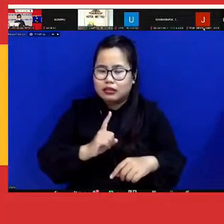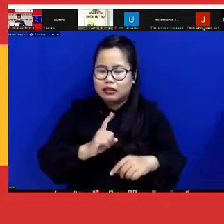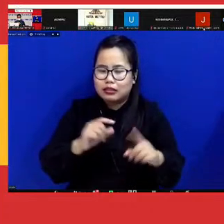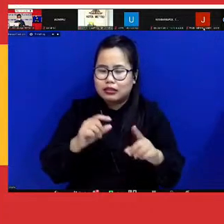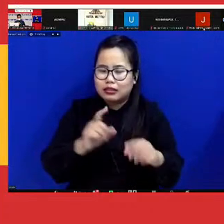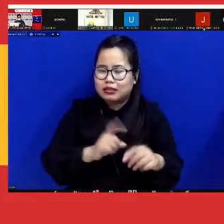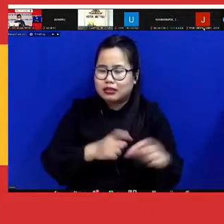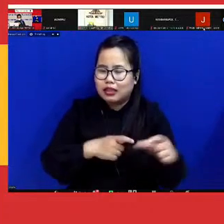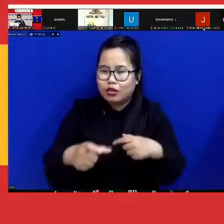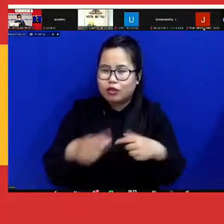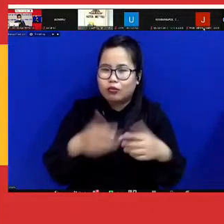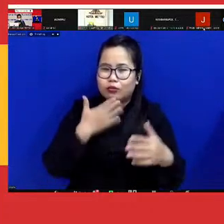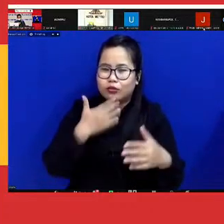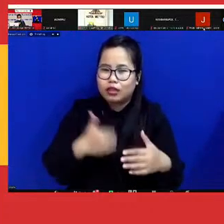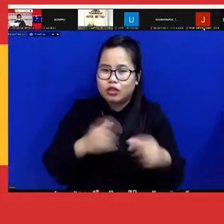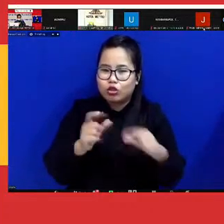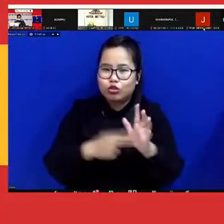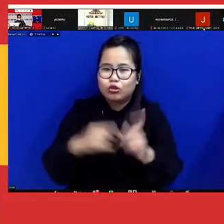di